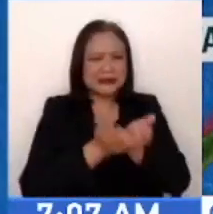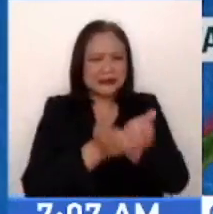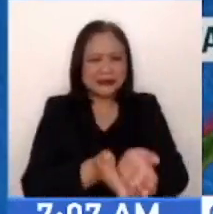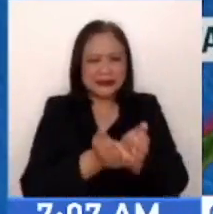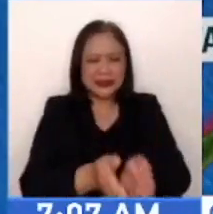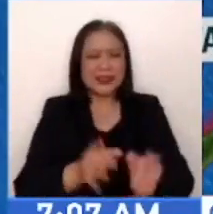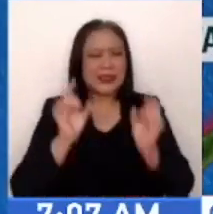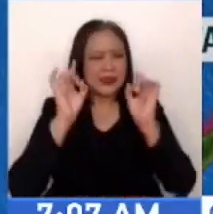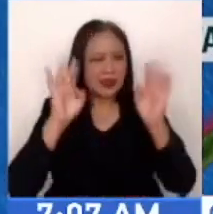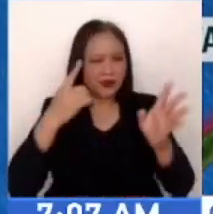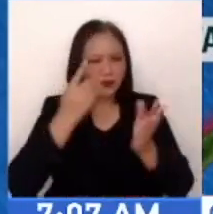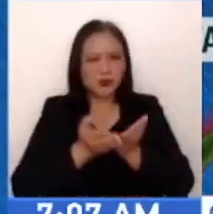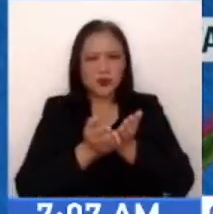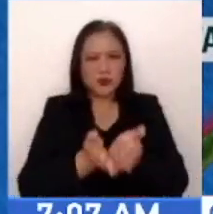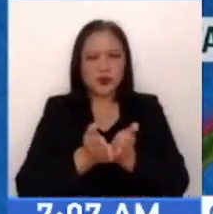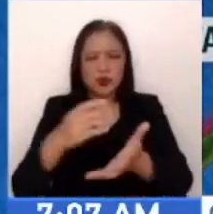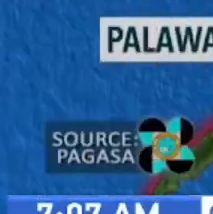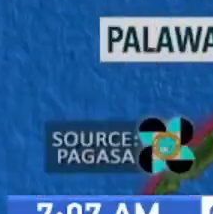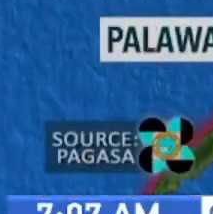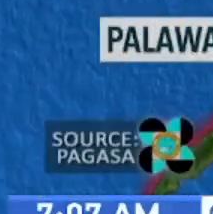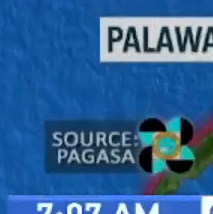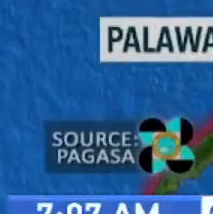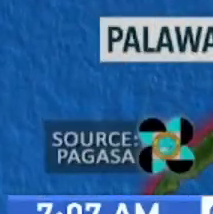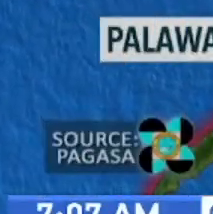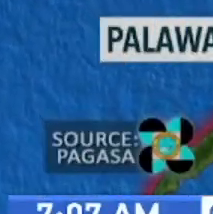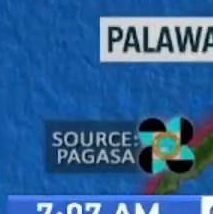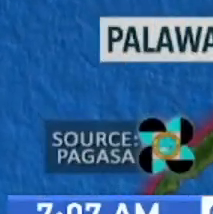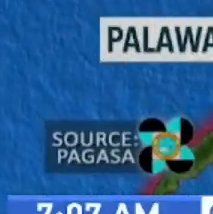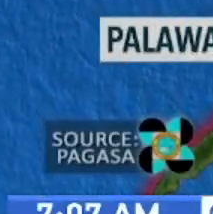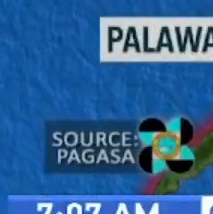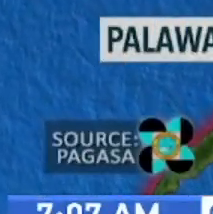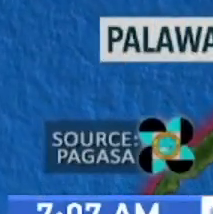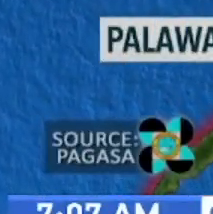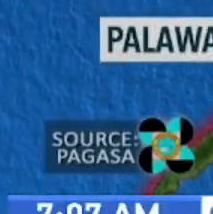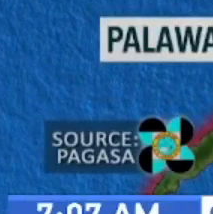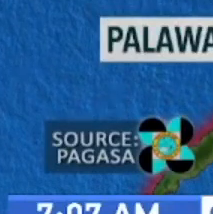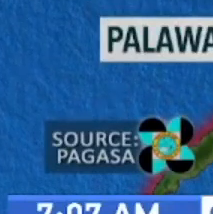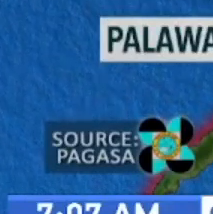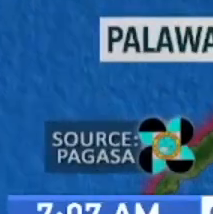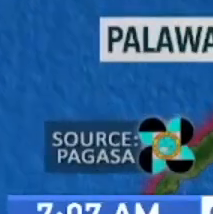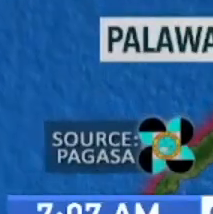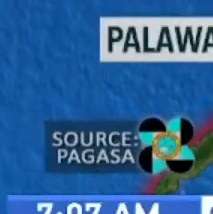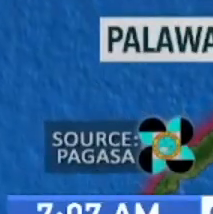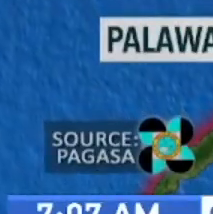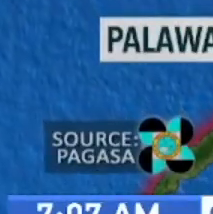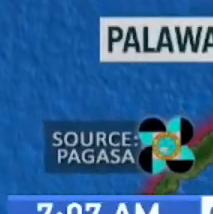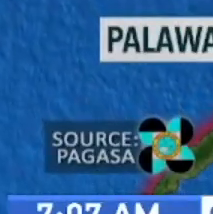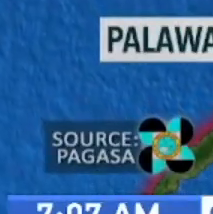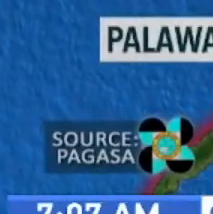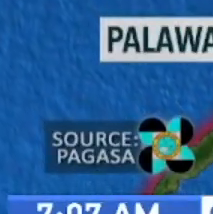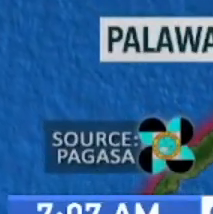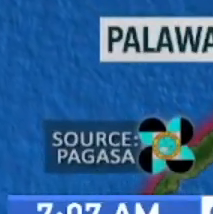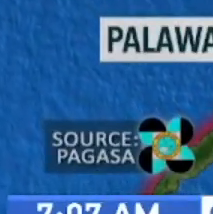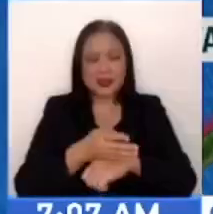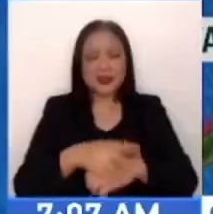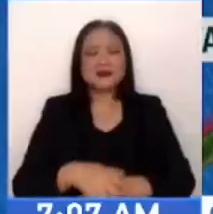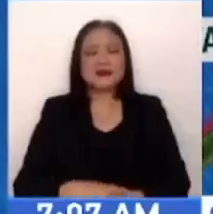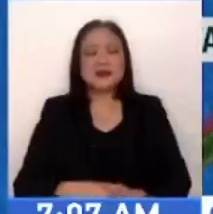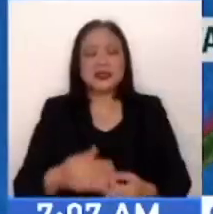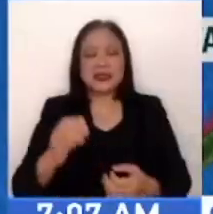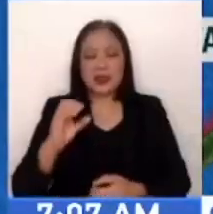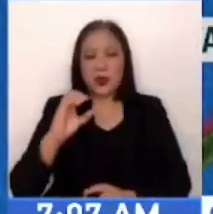sa mga baybayin ng Ilocos Region, sa mga probinsya ng Zambales, Bataan, dito sa may Occidental Mindoro, maging sa